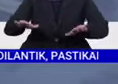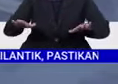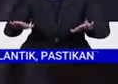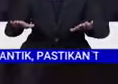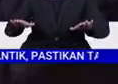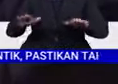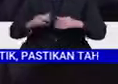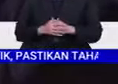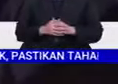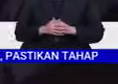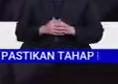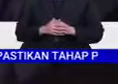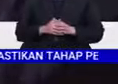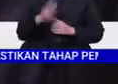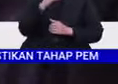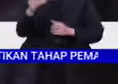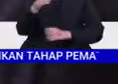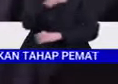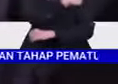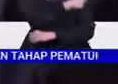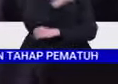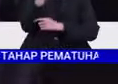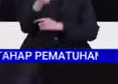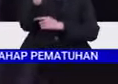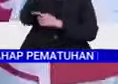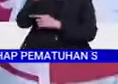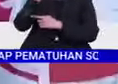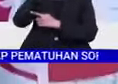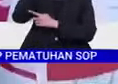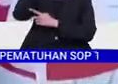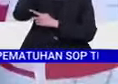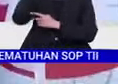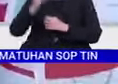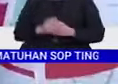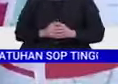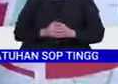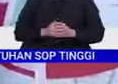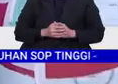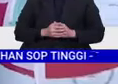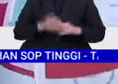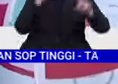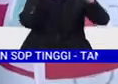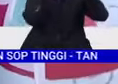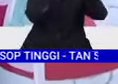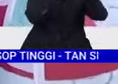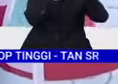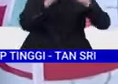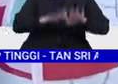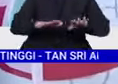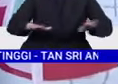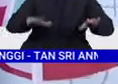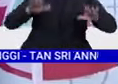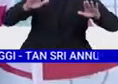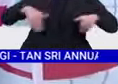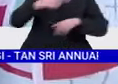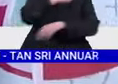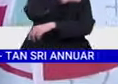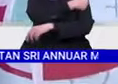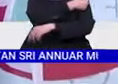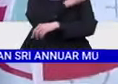pic dan do segala ke bagi dewasa kita menyasar kan kanak-kanak yang belum depan